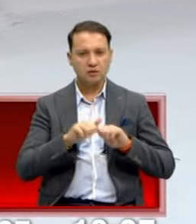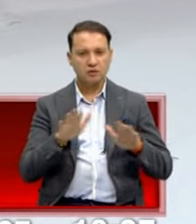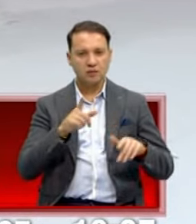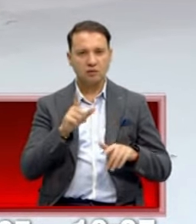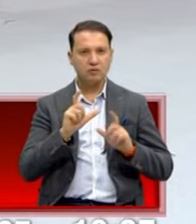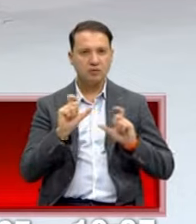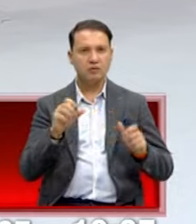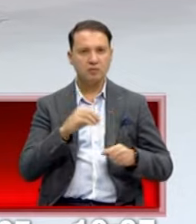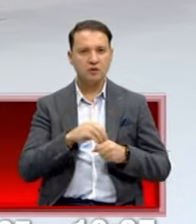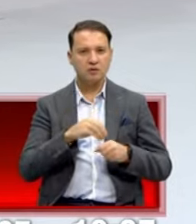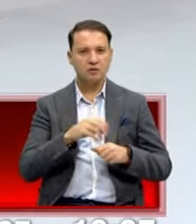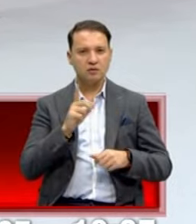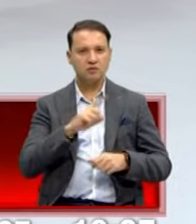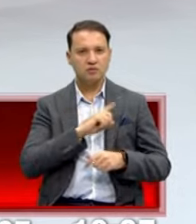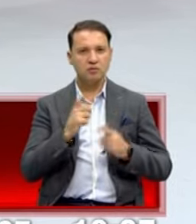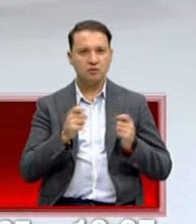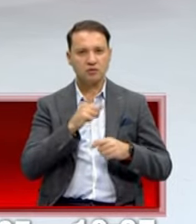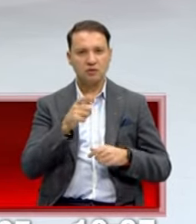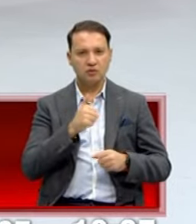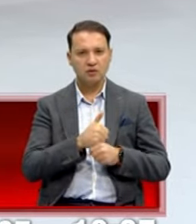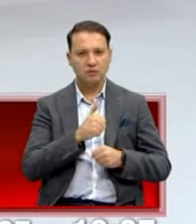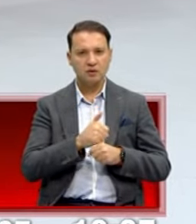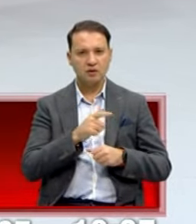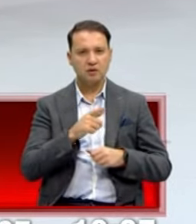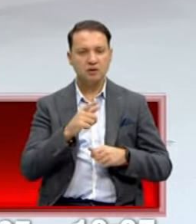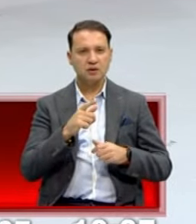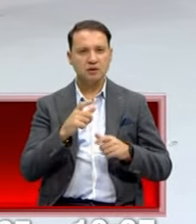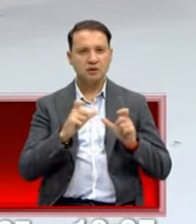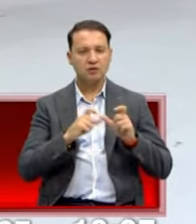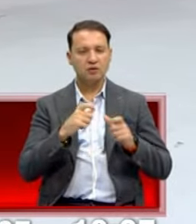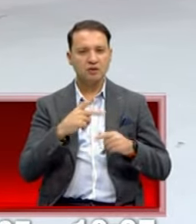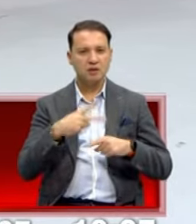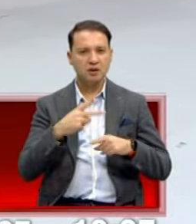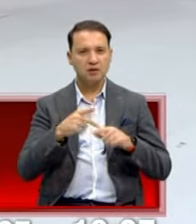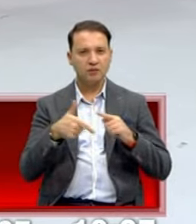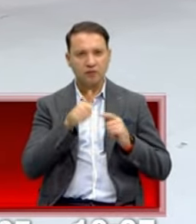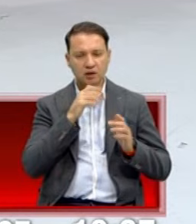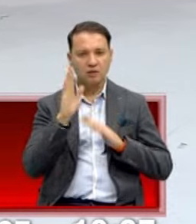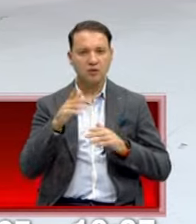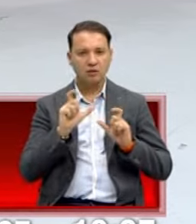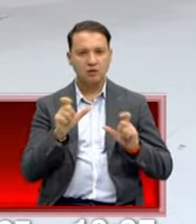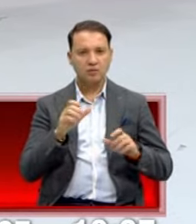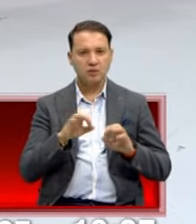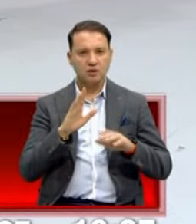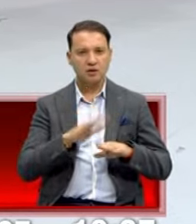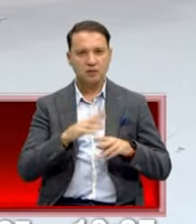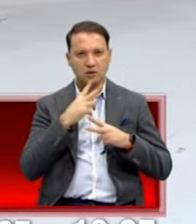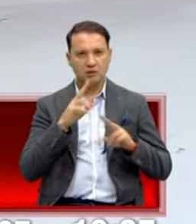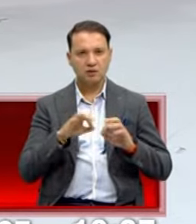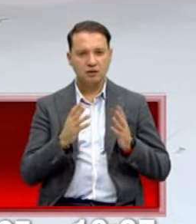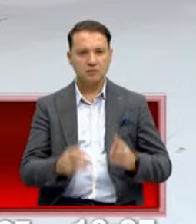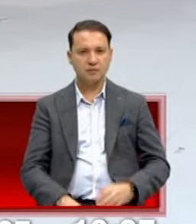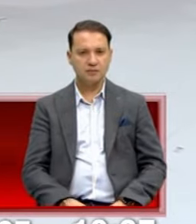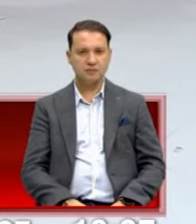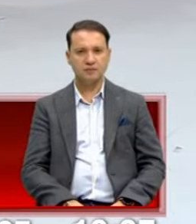yayılmasını önlemek için var güçleriyle çalışıyor ekipler. Siyanürün Fırat'a ulaşmaması için alınan önlemler, yapılan açıklamalar